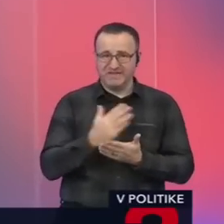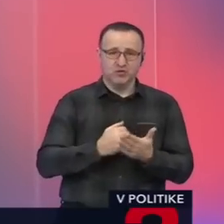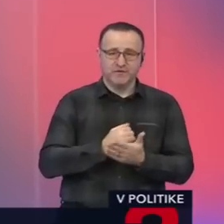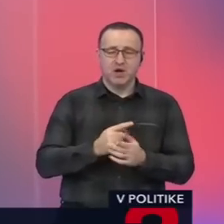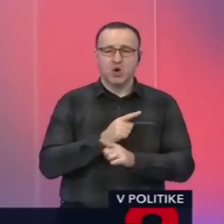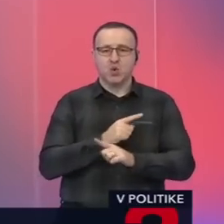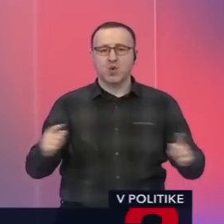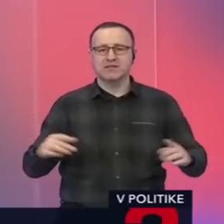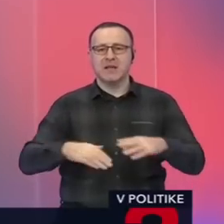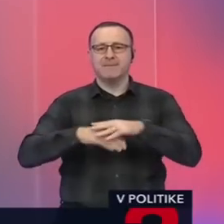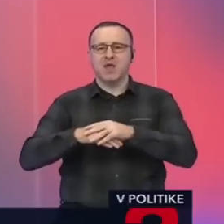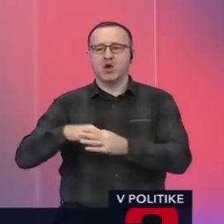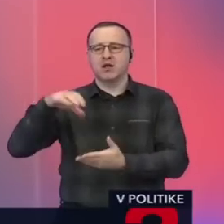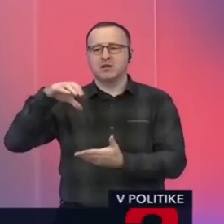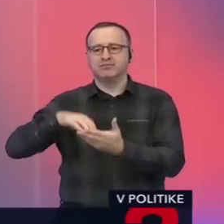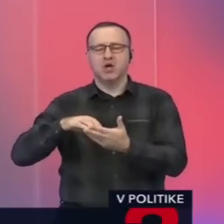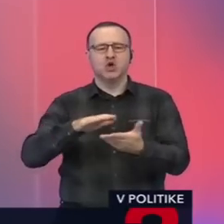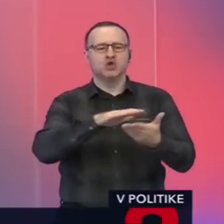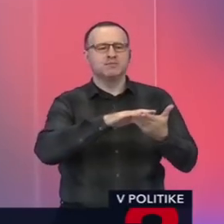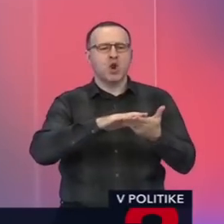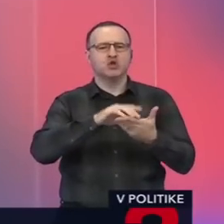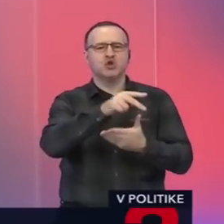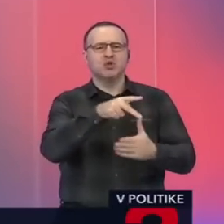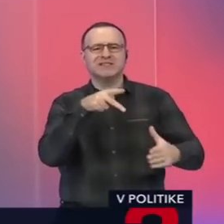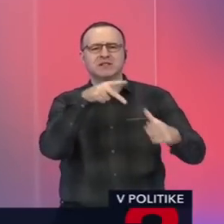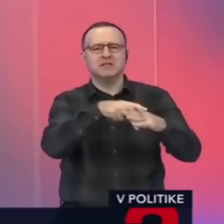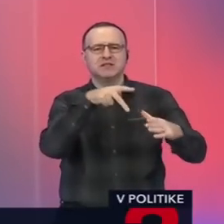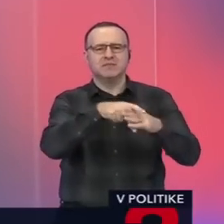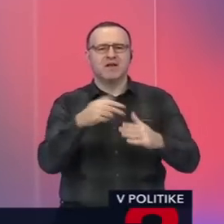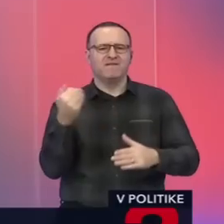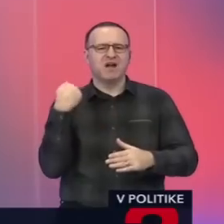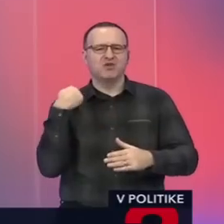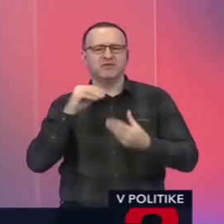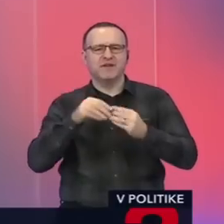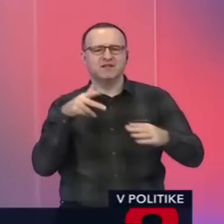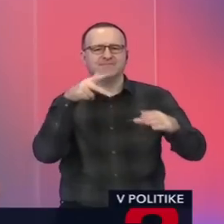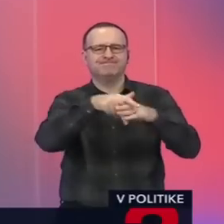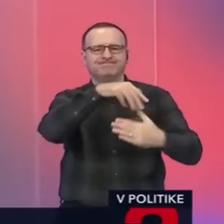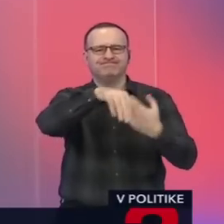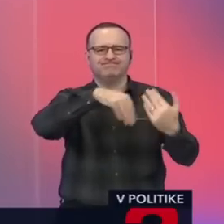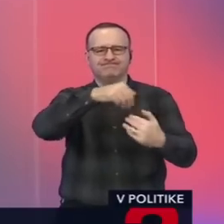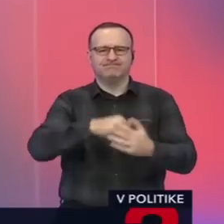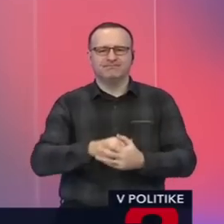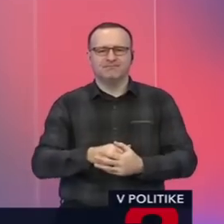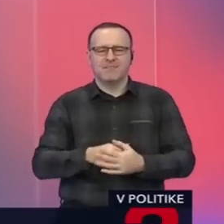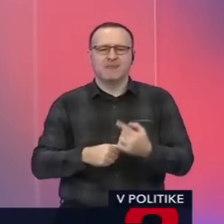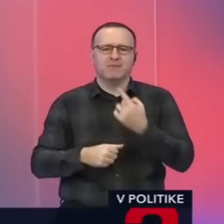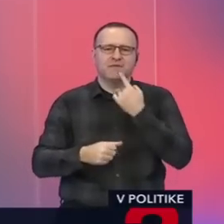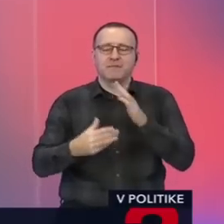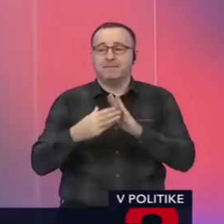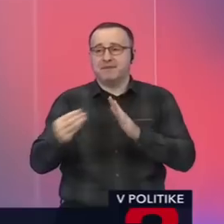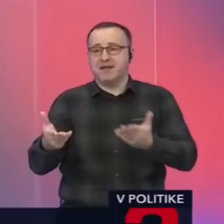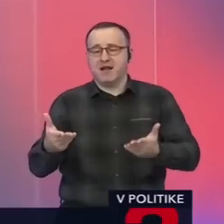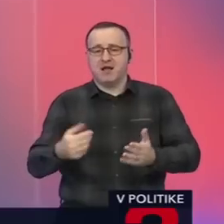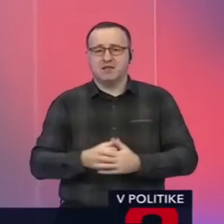hnutia na rozvracanie spoločnosti a šírenie falošného naratívu. Viete, to je niečo také, ako keď by sme